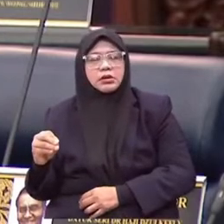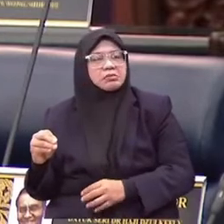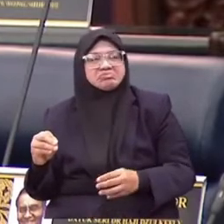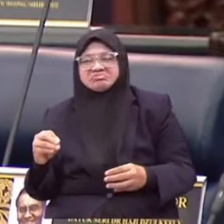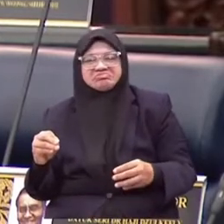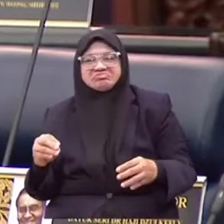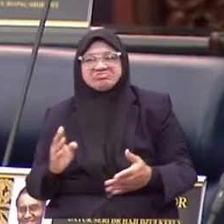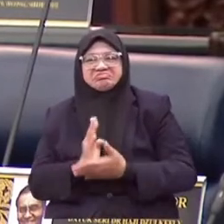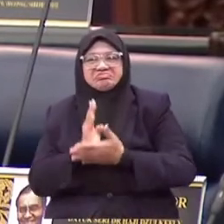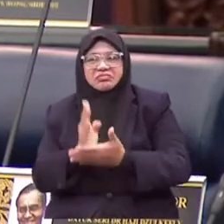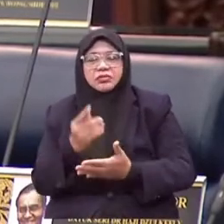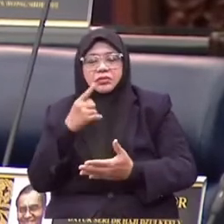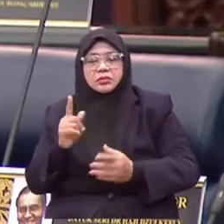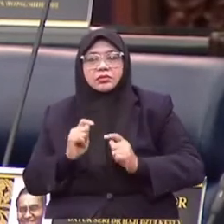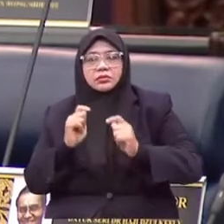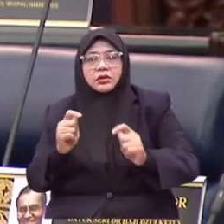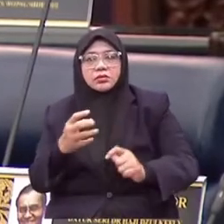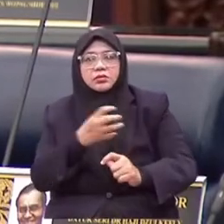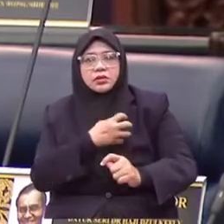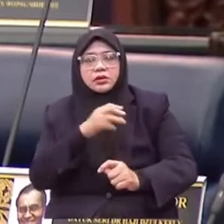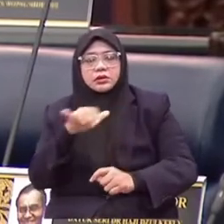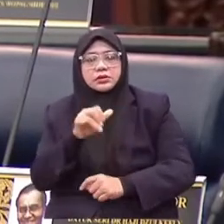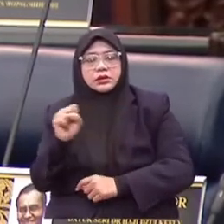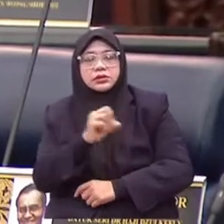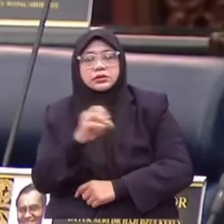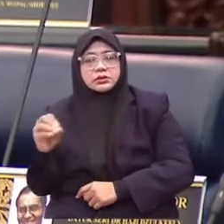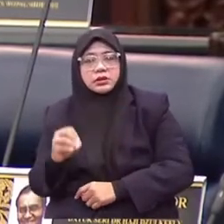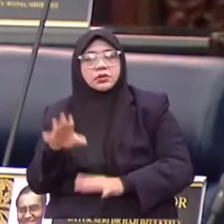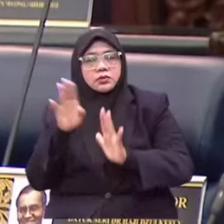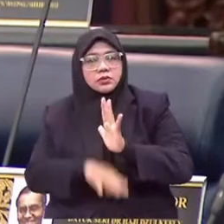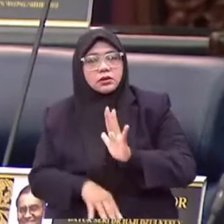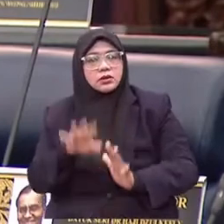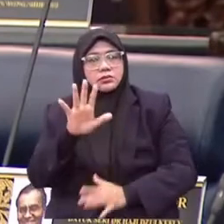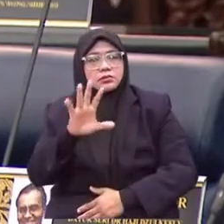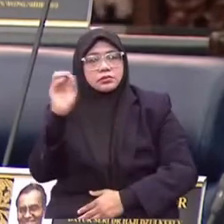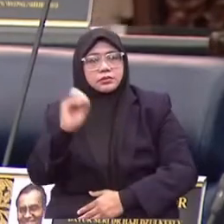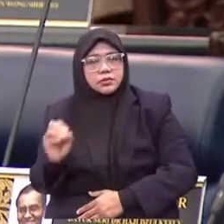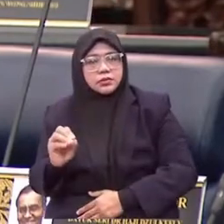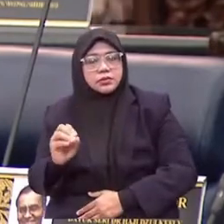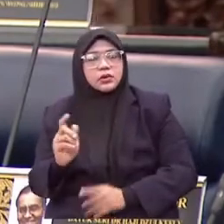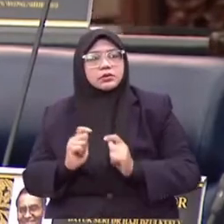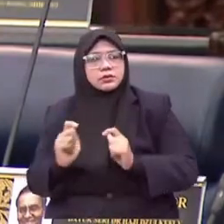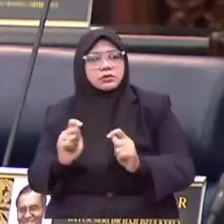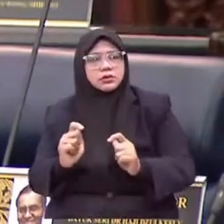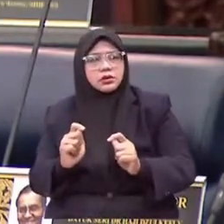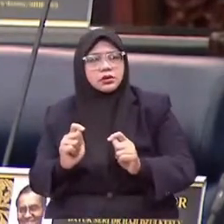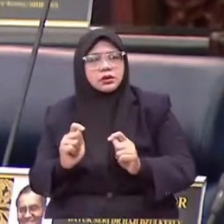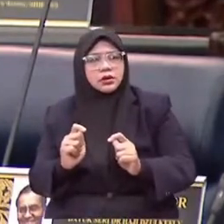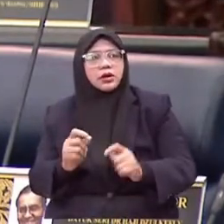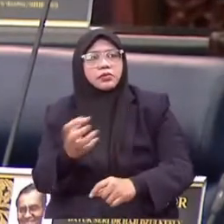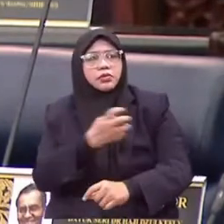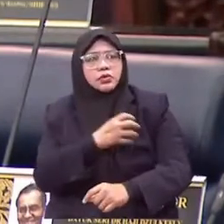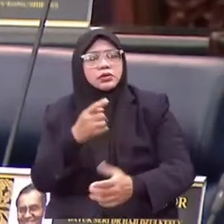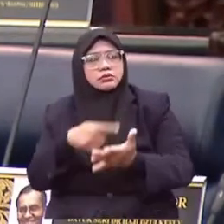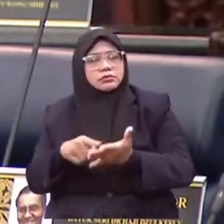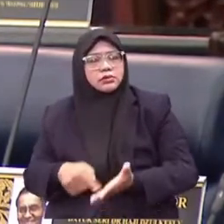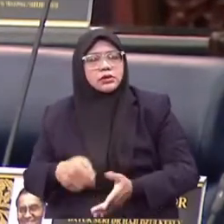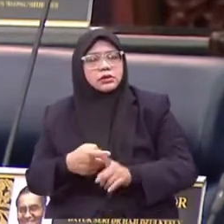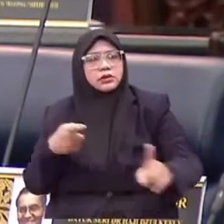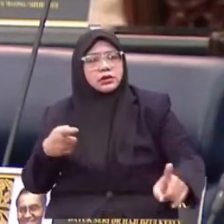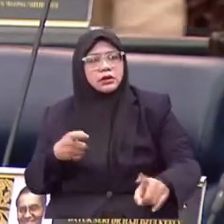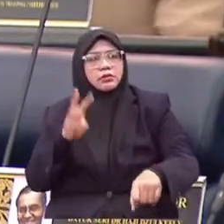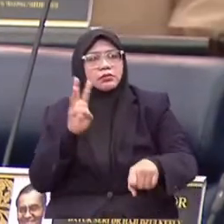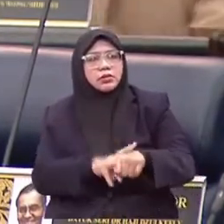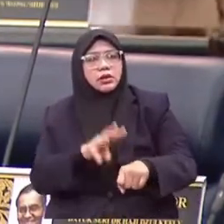membantu dalam tindakan penguasaan jas kurang daripada 500 tindakan kekuasaan charge adalah berasal dari